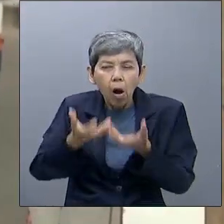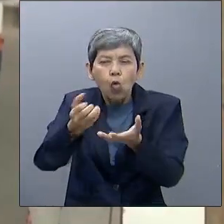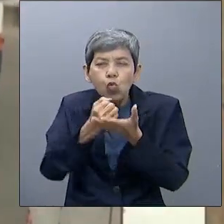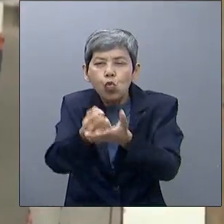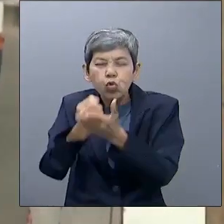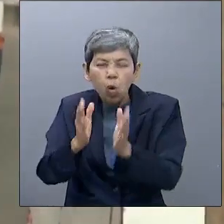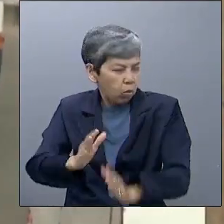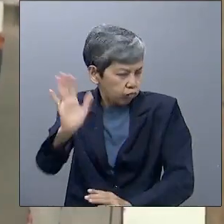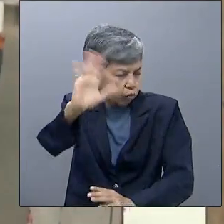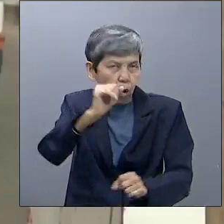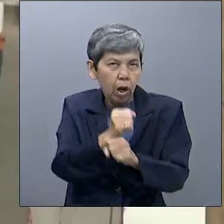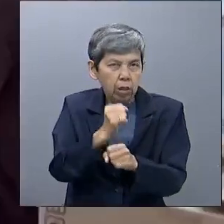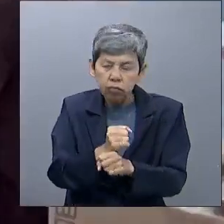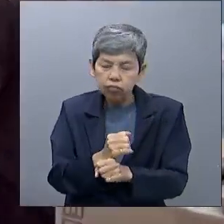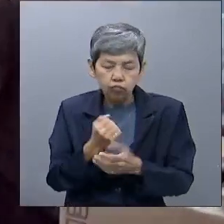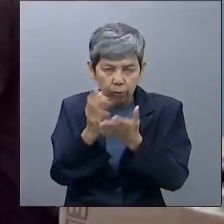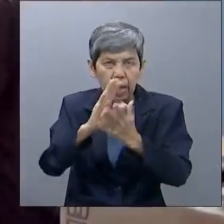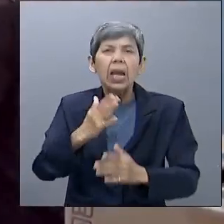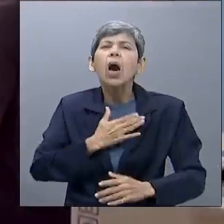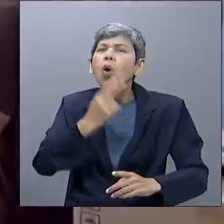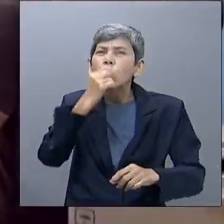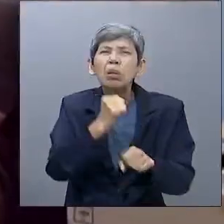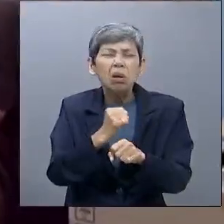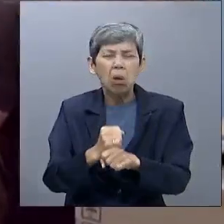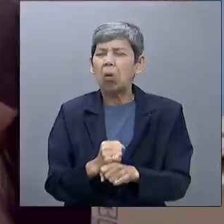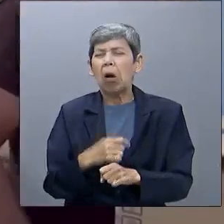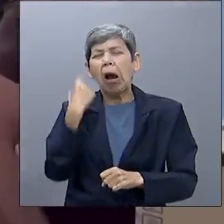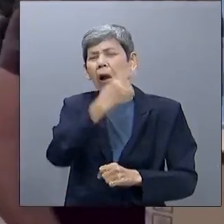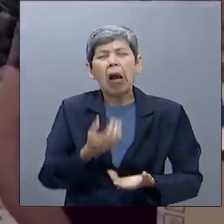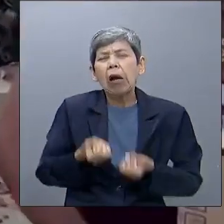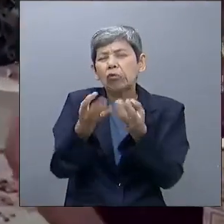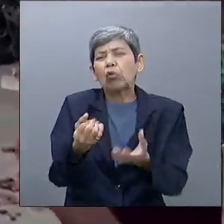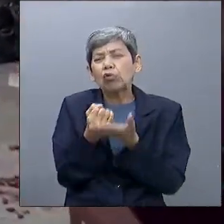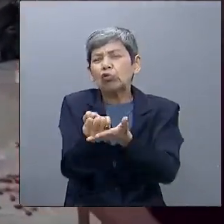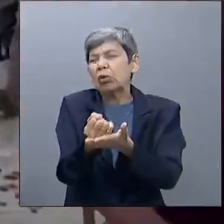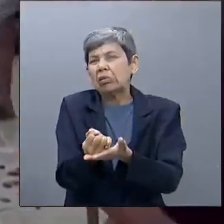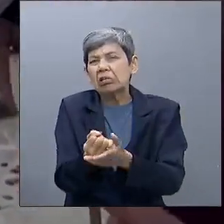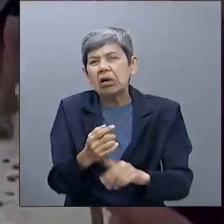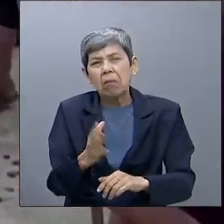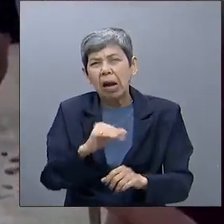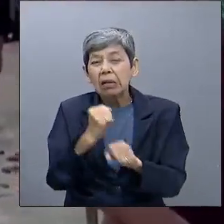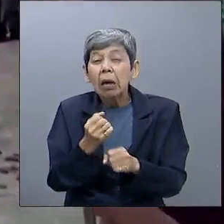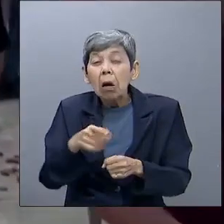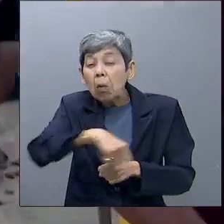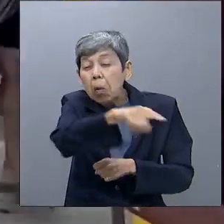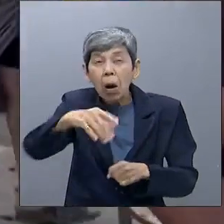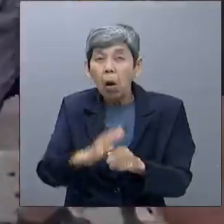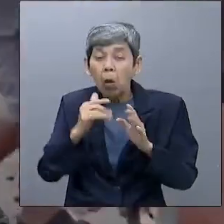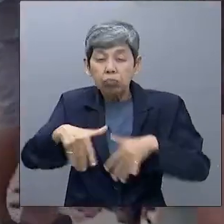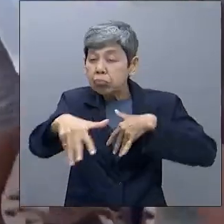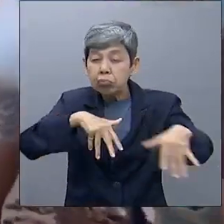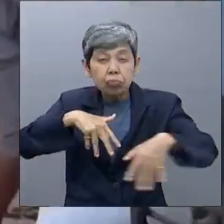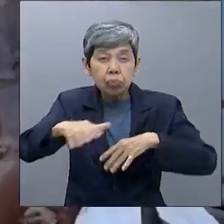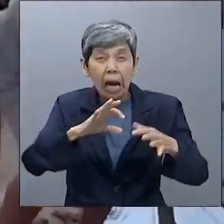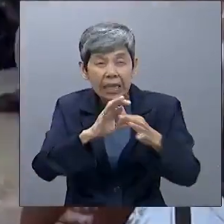มนุษยธรรมเข้าไปในกาซ่าเขาเปรียบว่าคงไม่มีใครส่งของไปช่วยเหลือนาซีและในกาซ่าเนี่ยไม่มีพลเรือนที่ไม่